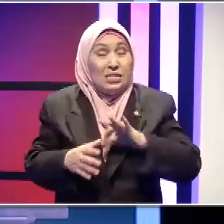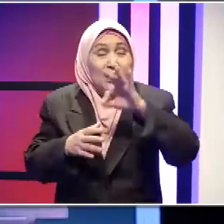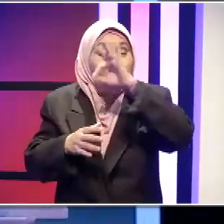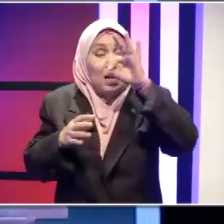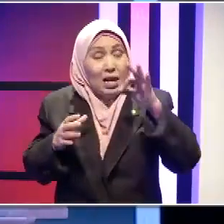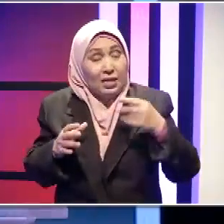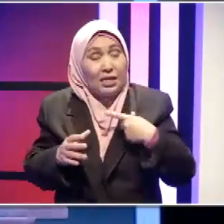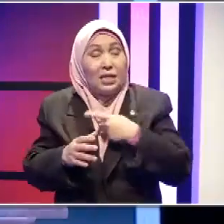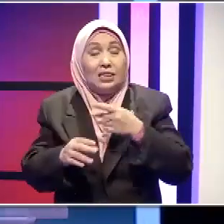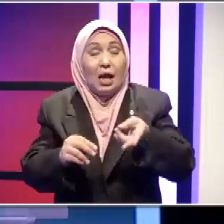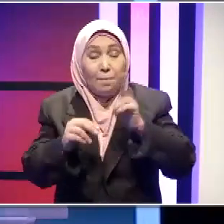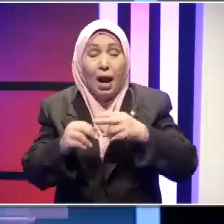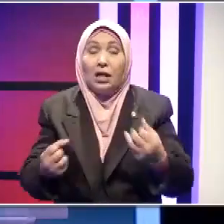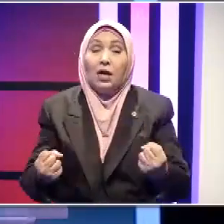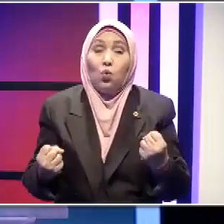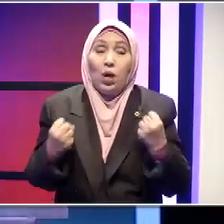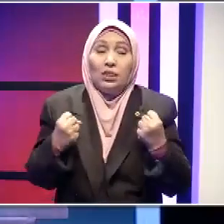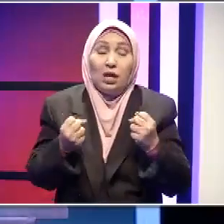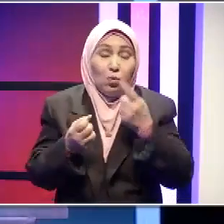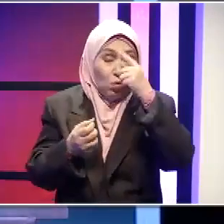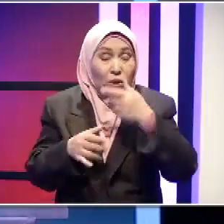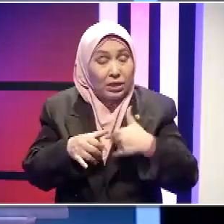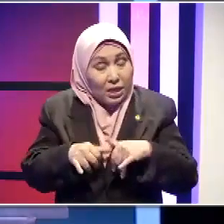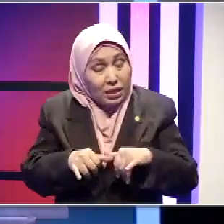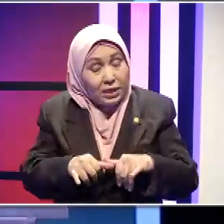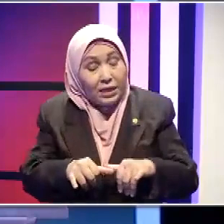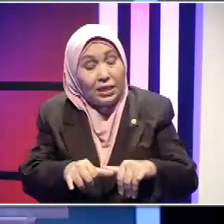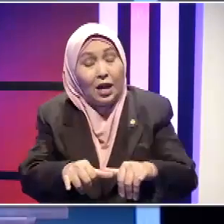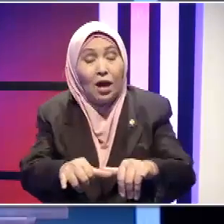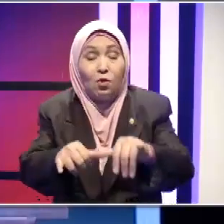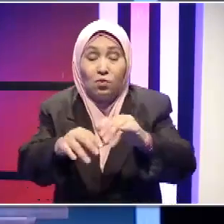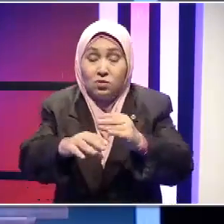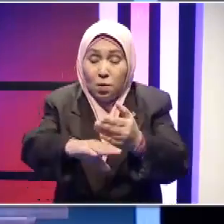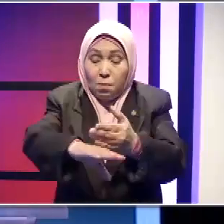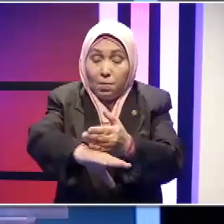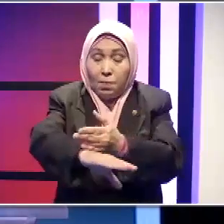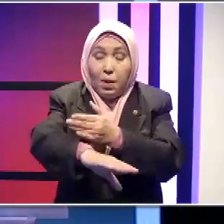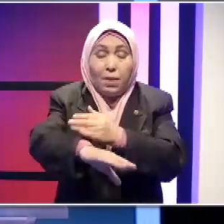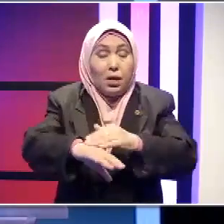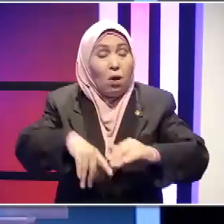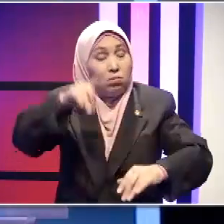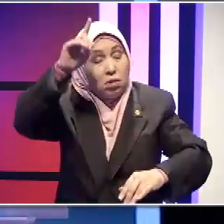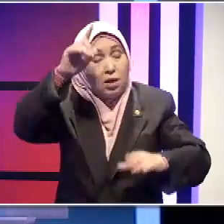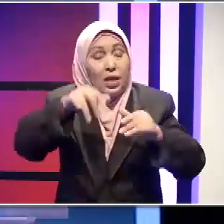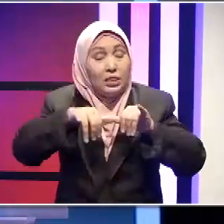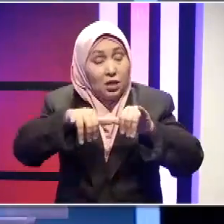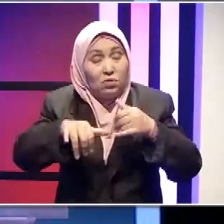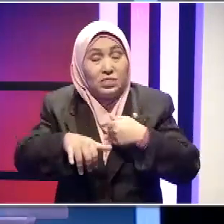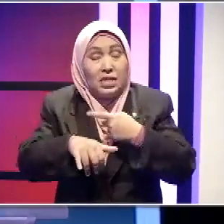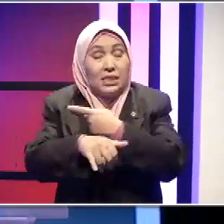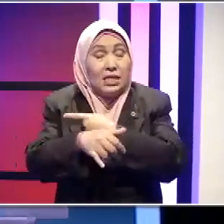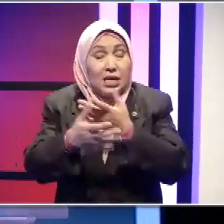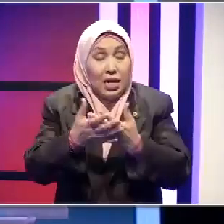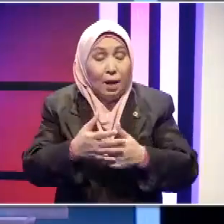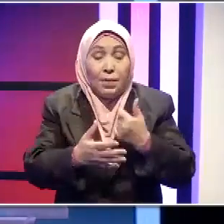tambah kekuatan Ah ini Hubungi untuk kita terus mendekatkan diri kita kepada Allah dan juga terus kita dalami